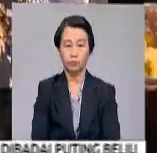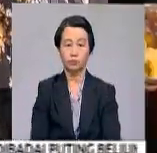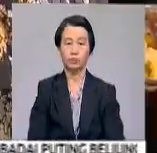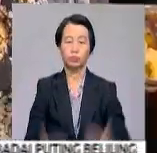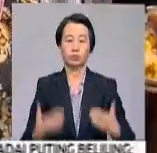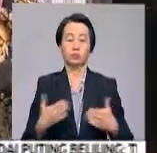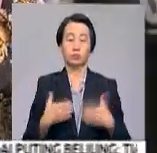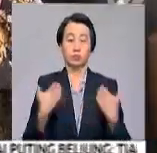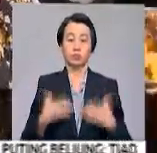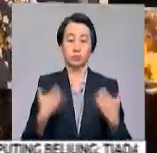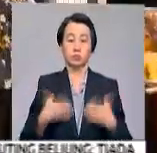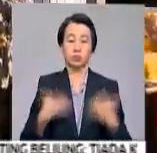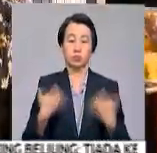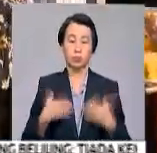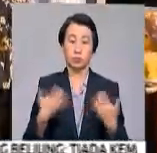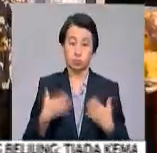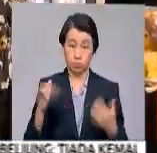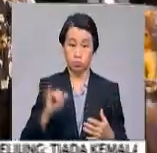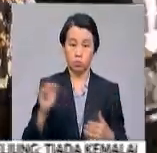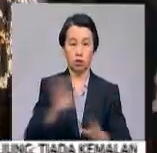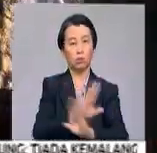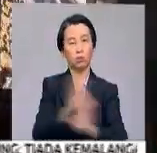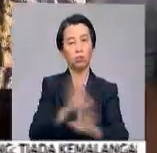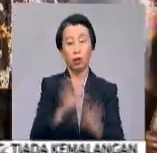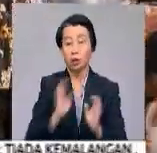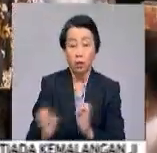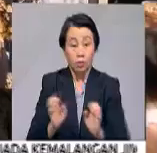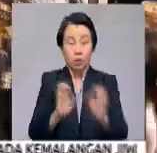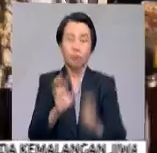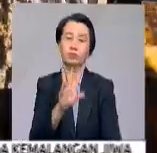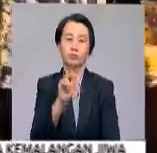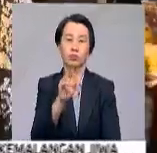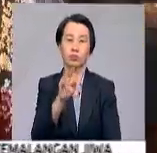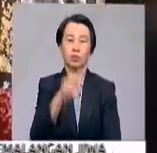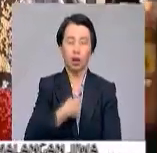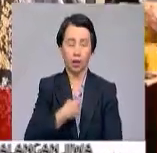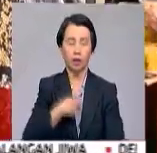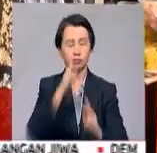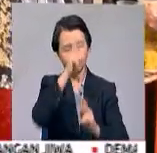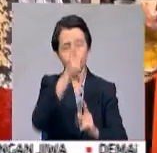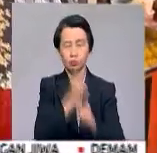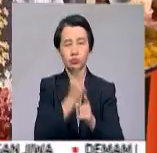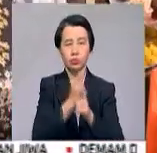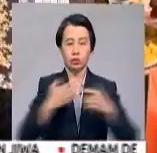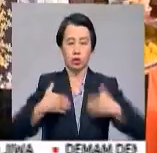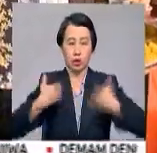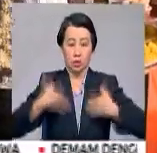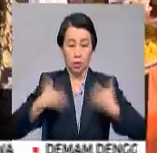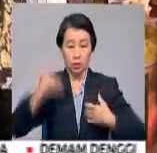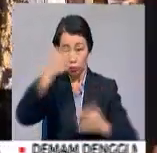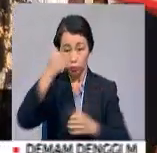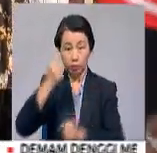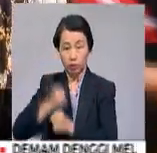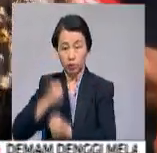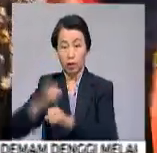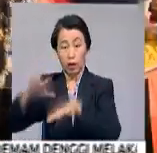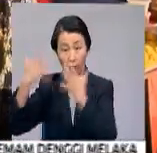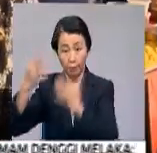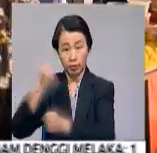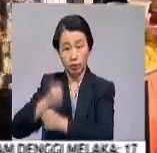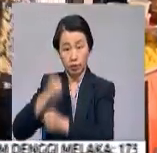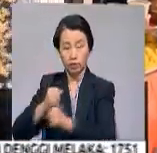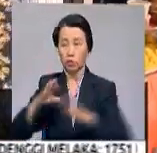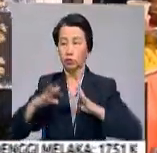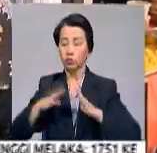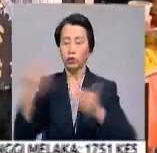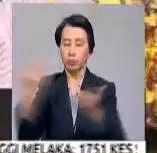juga. Bukannya macam tergesa-gesa, tak adalah. Memang gembira sebab kita pun kerja kan, lepas habis kerja kita ada